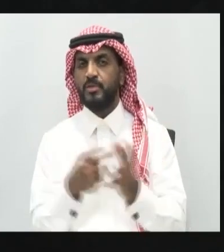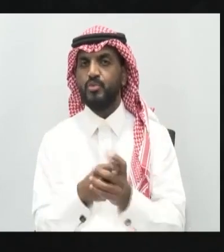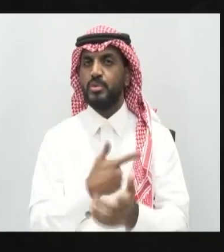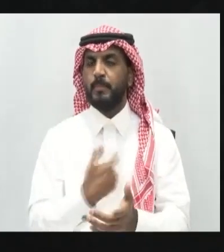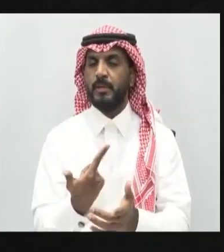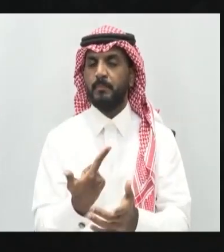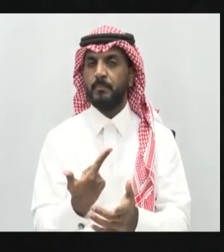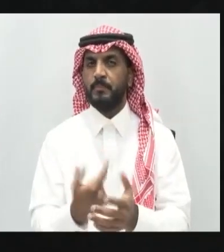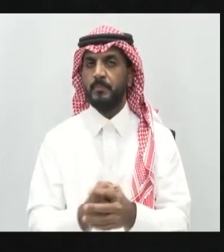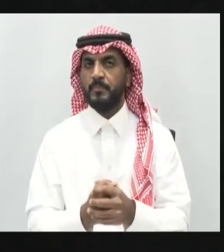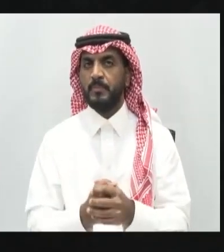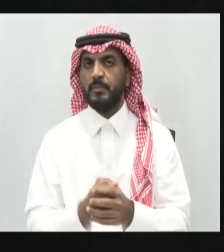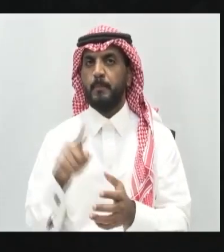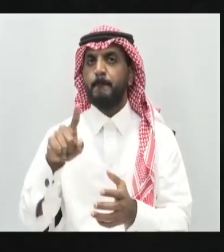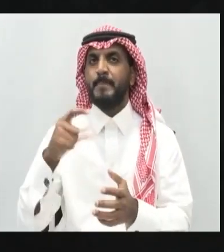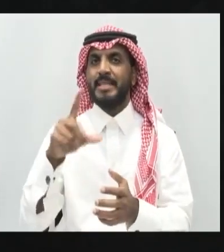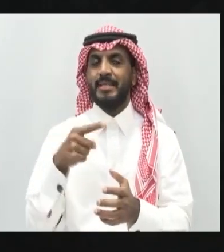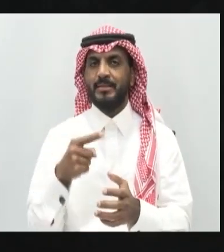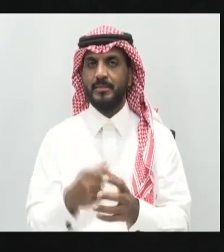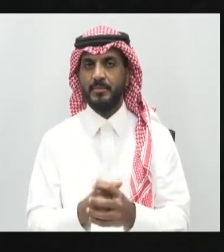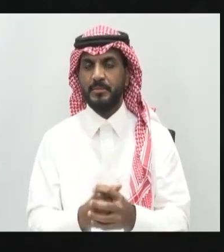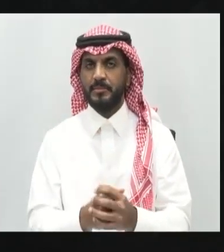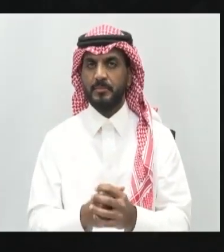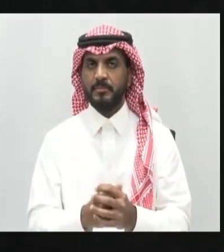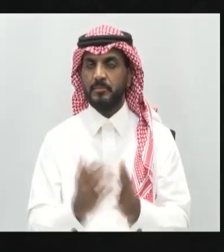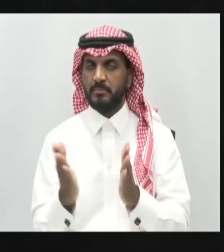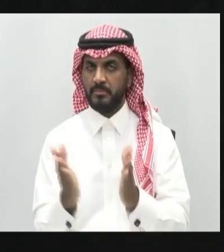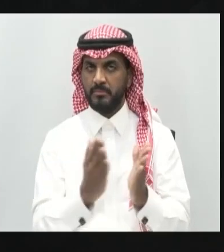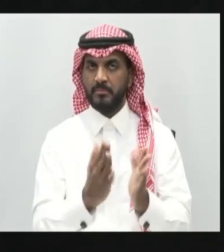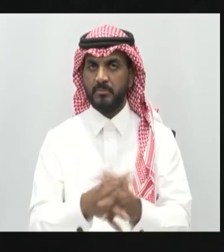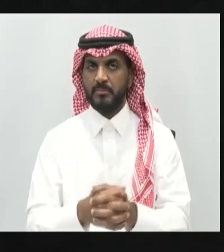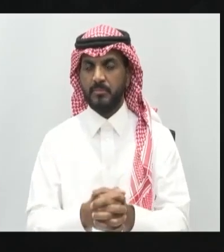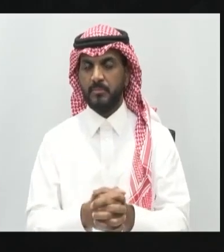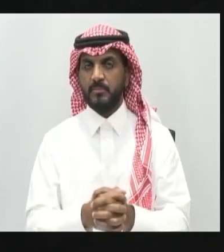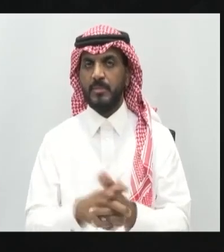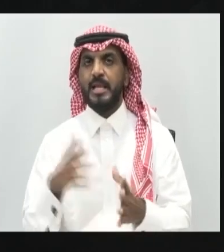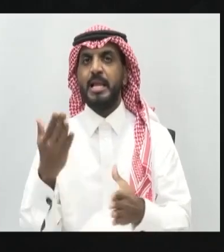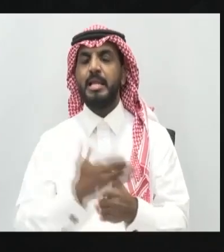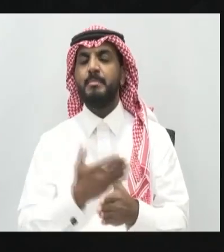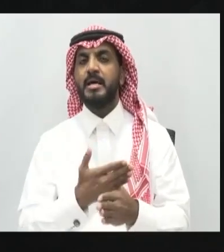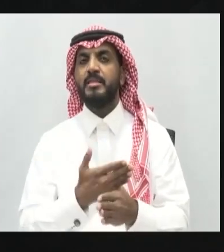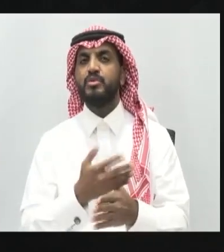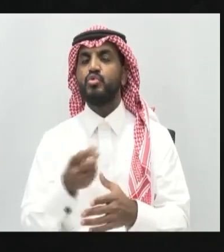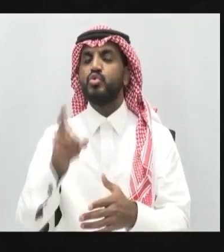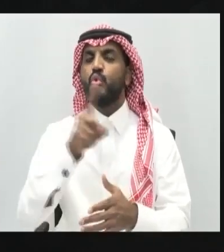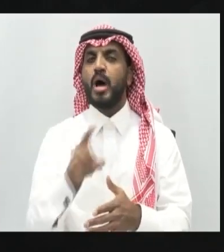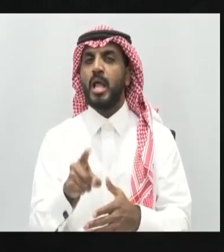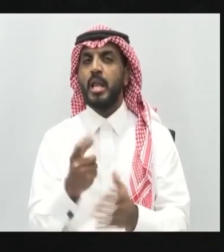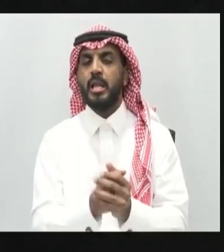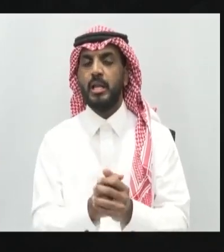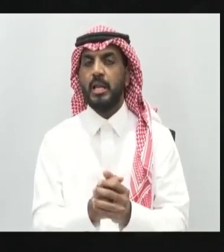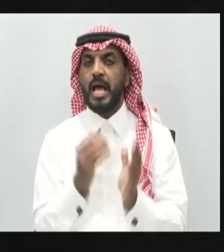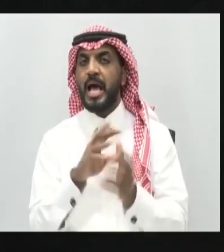له نقول له بدر ممتازين طيب ليه السؤال ليه القمر له